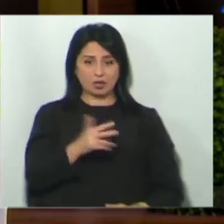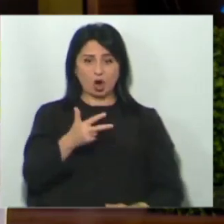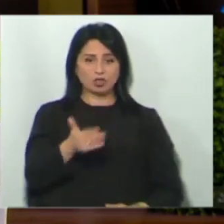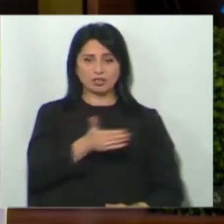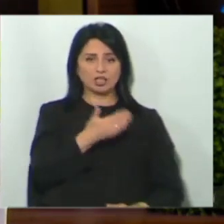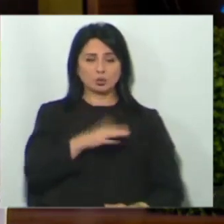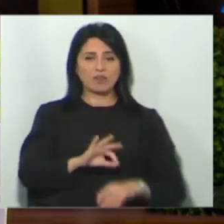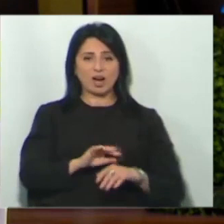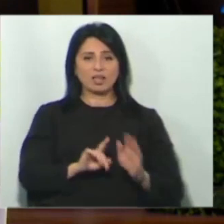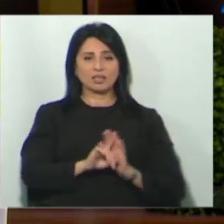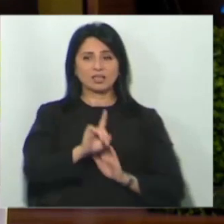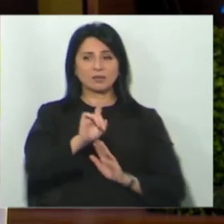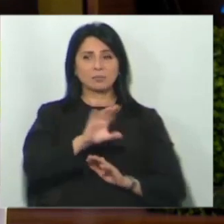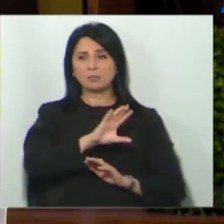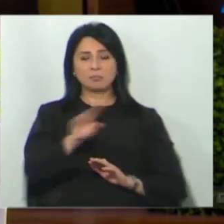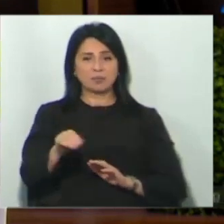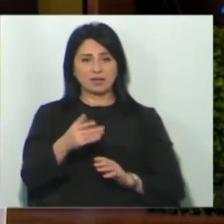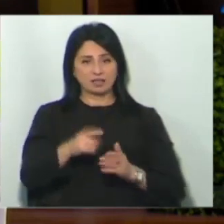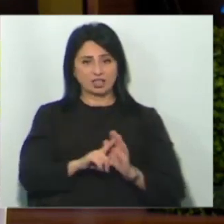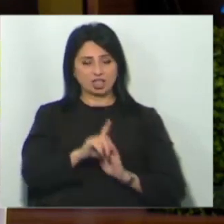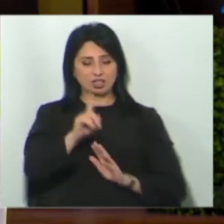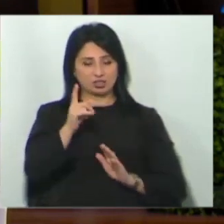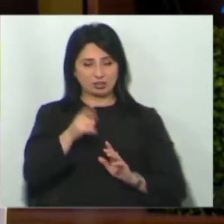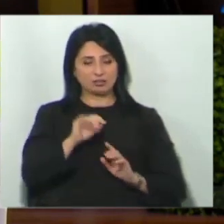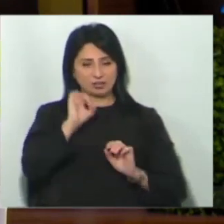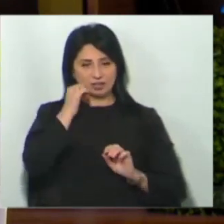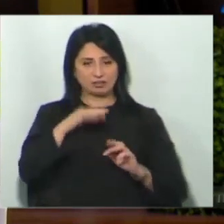ոստահատից լիտան, իմի տորող ալապերի կաղախալ